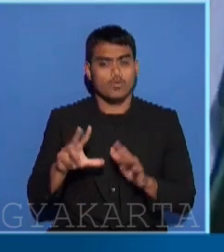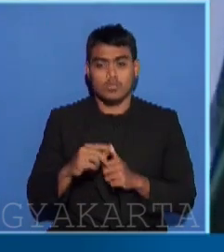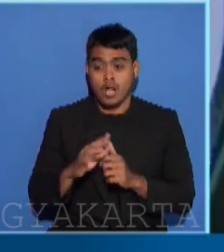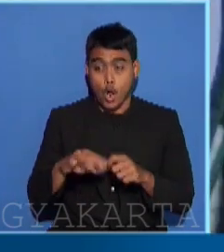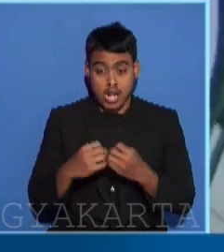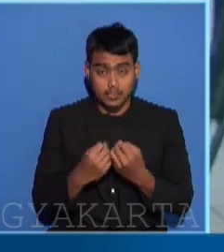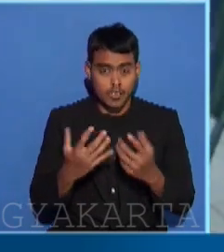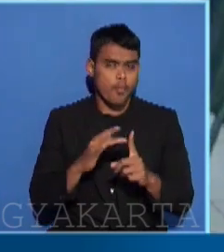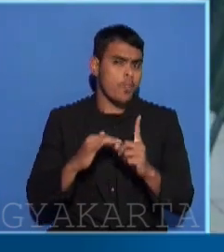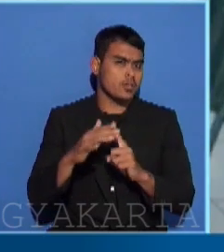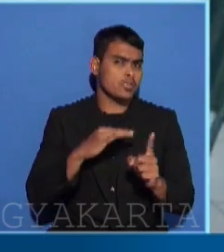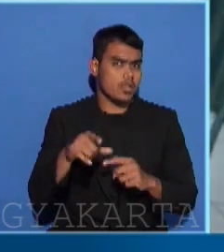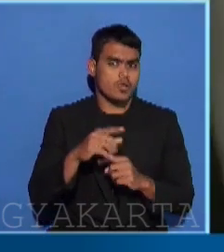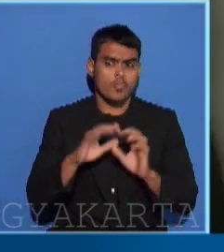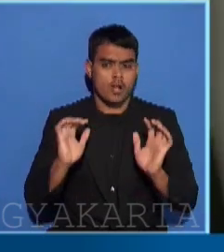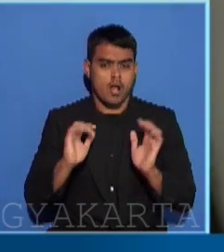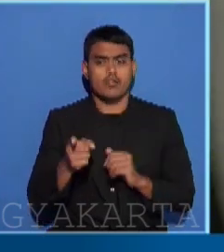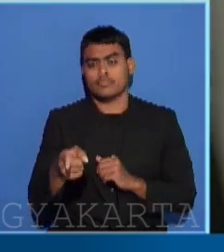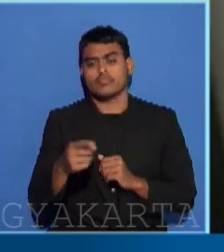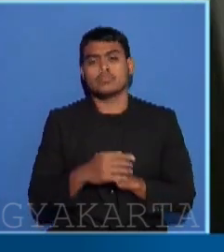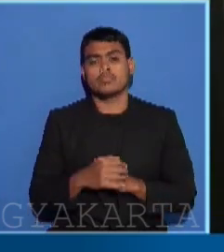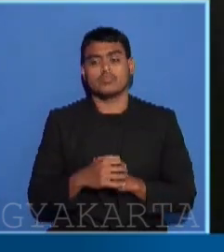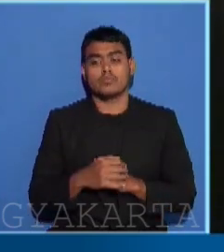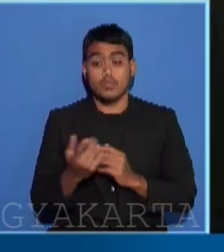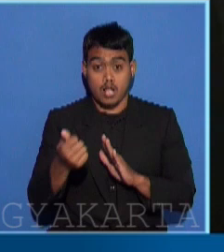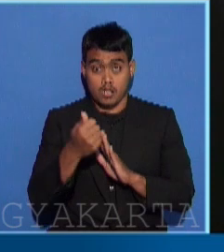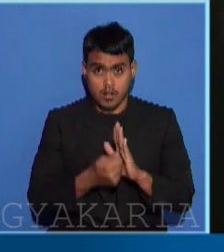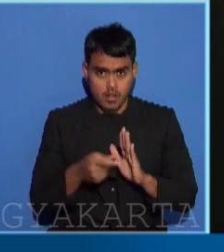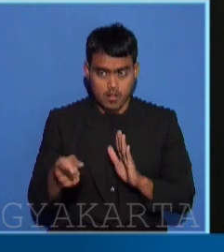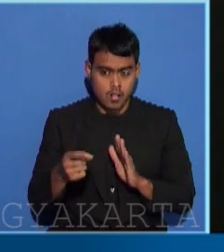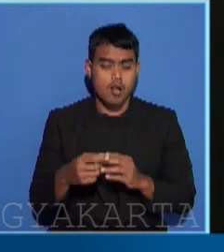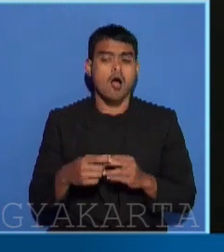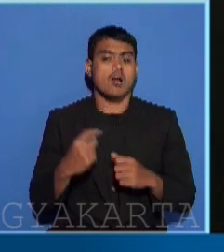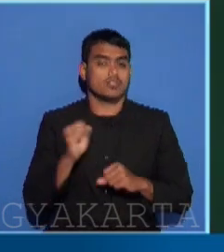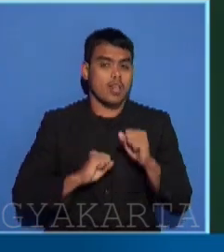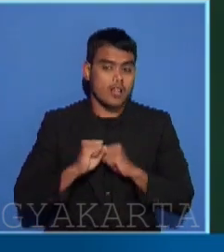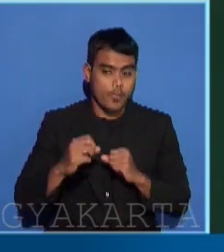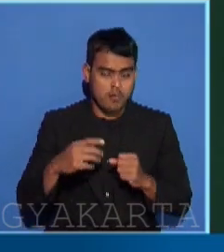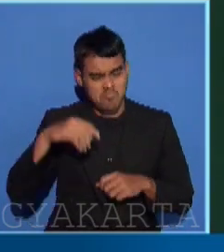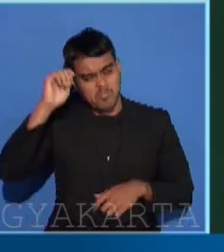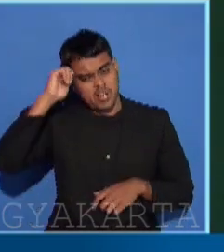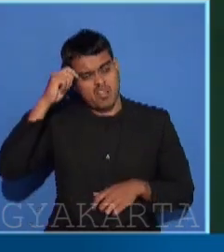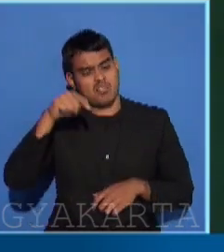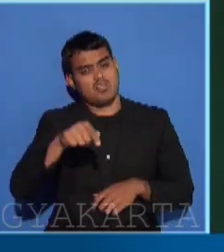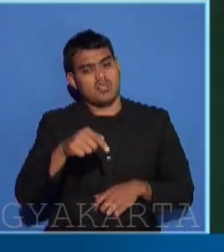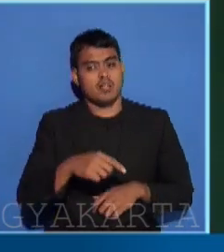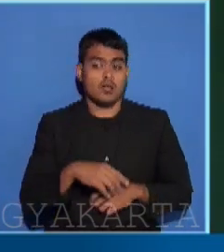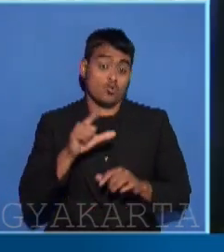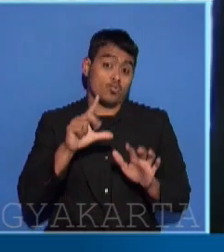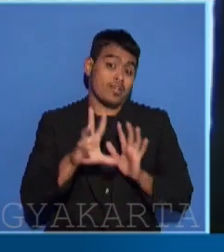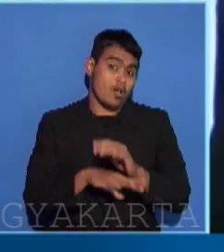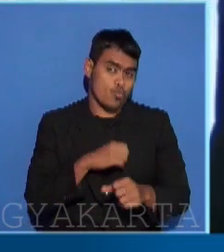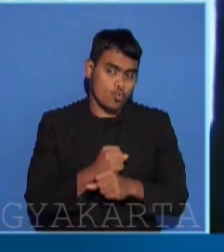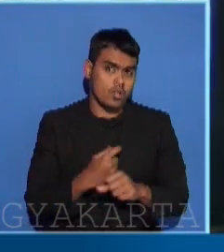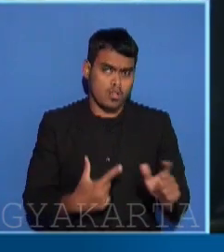masyarakat. Kegiatan kemanusiaan ini merupakan rangkaian kegiatan menyambut 78 tahun Tentara Nasional Indonesia